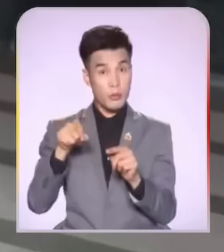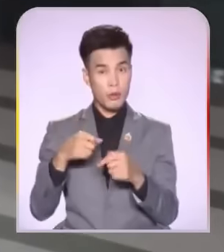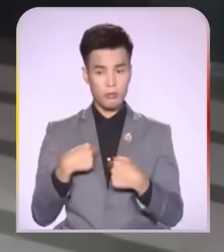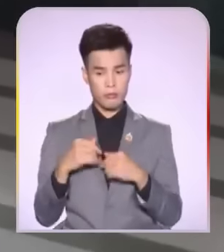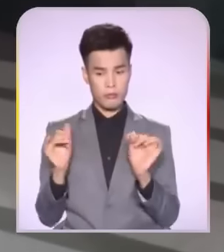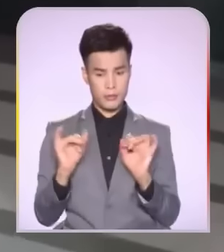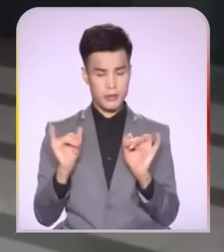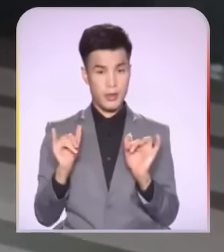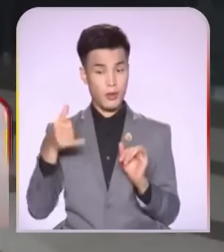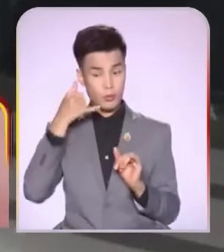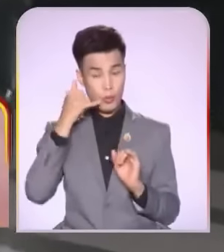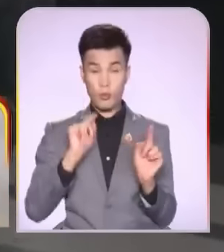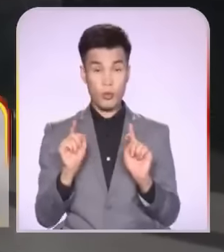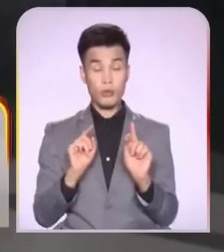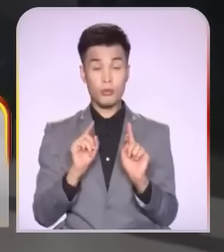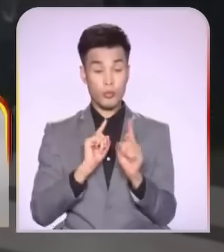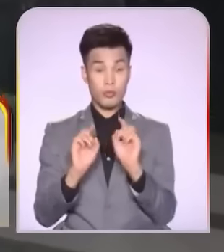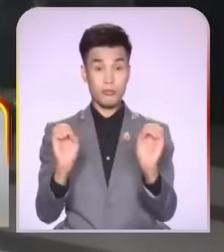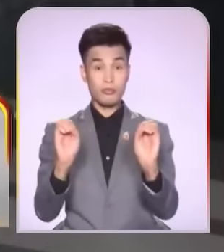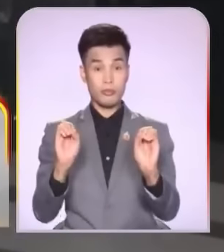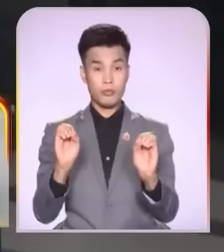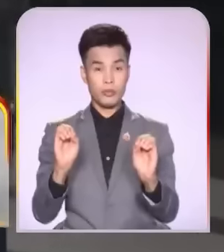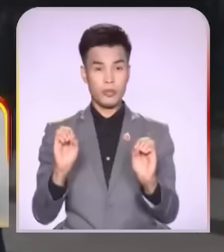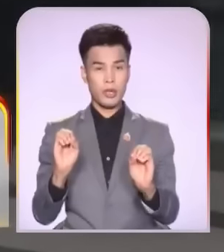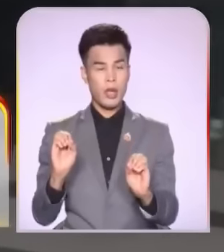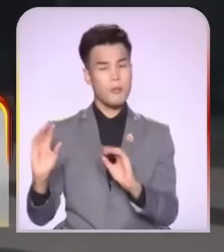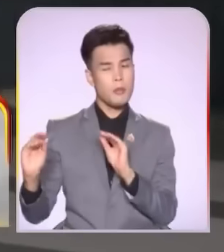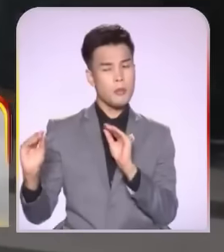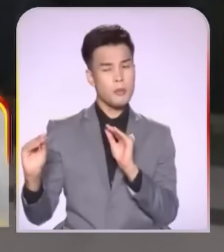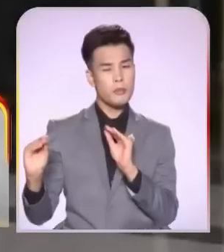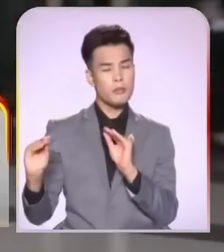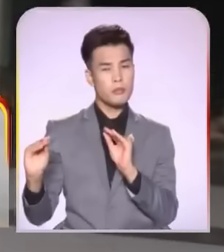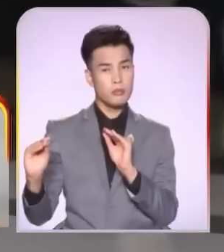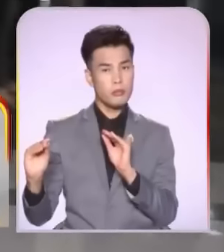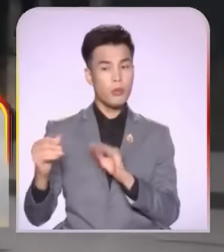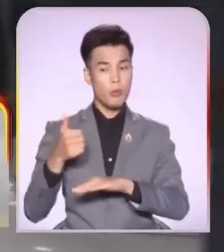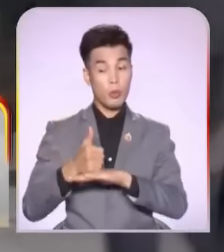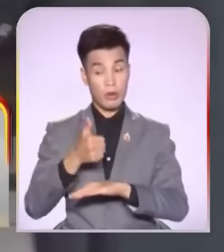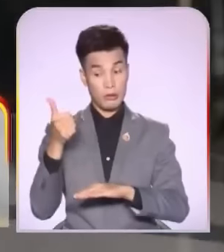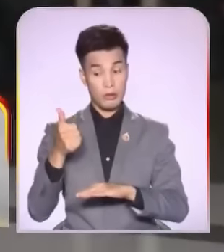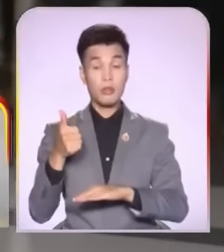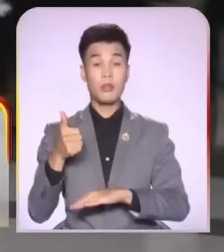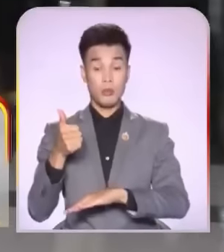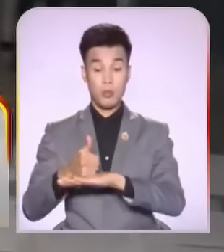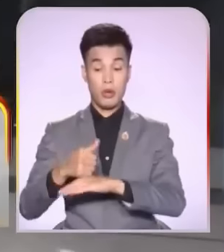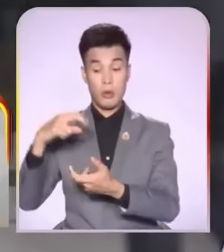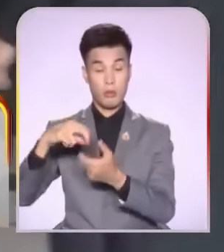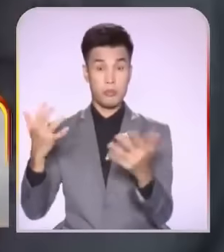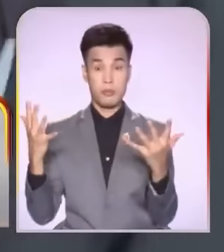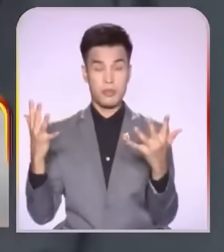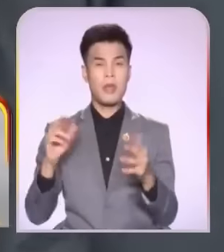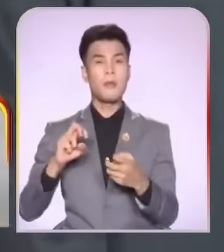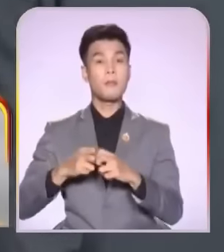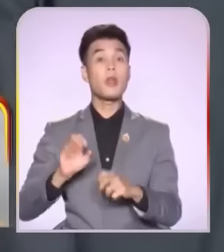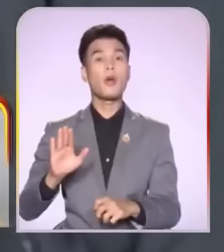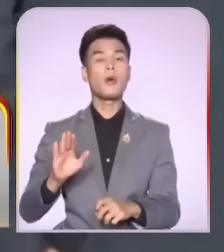ายังไม่เคยได้ยินเสียงพลเอกประวิตรเลยได้ยินแค่เสียงที่รอดมาจากโทรศัพท์หัวหน้าพรรคอื่นส่วนปัญหาของพรรคพลังประชารั